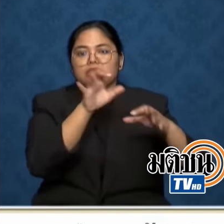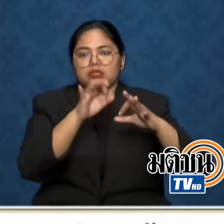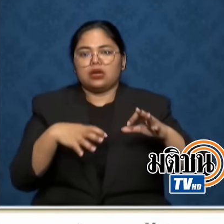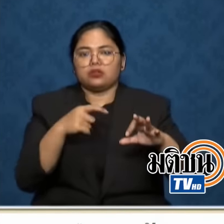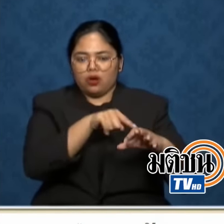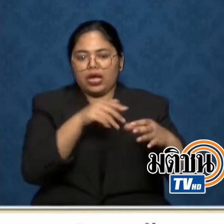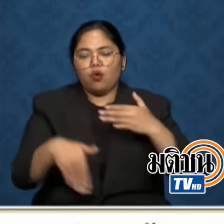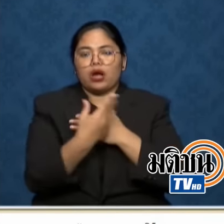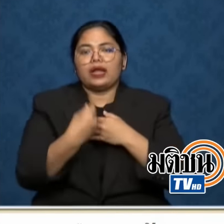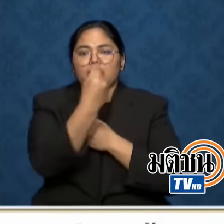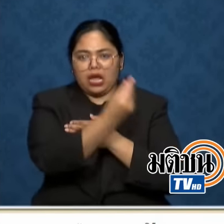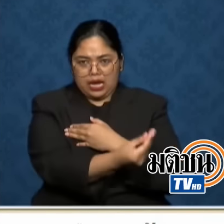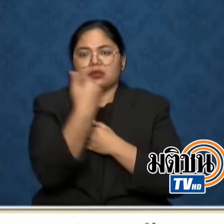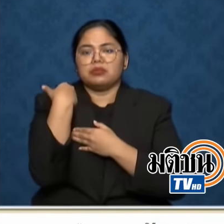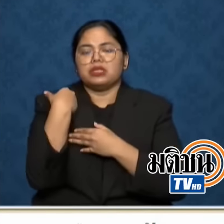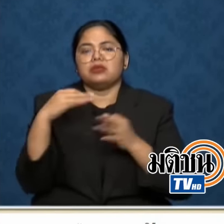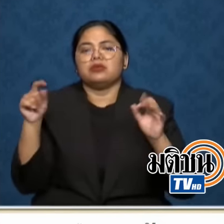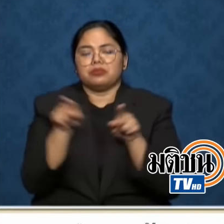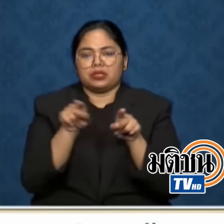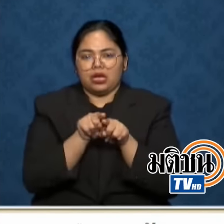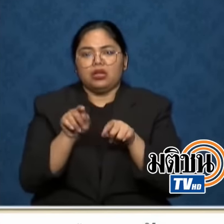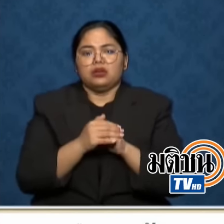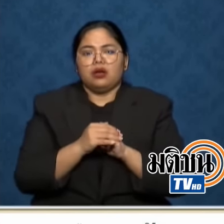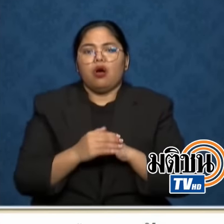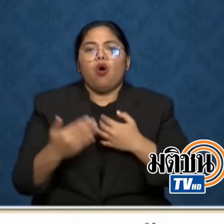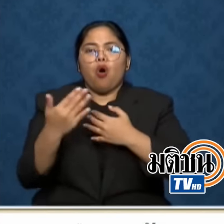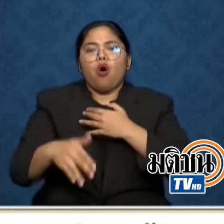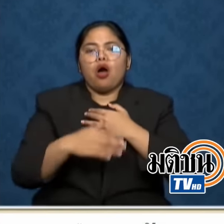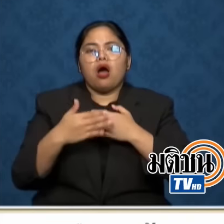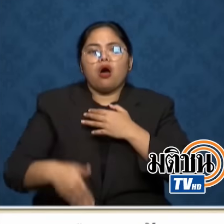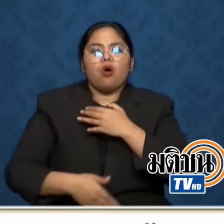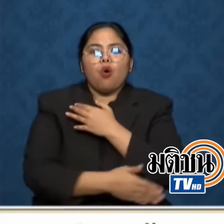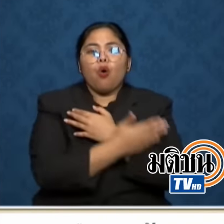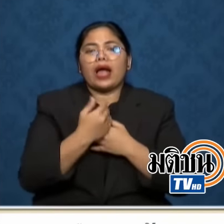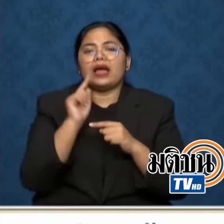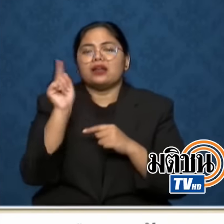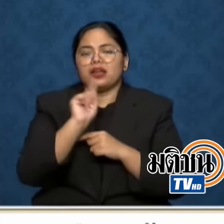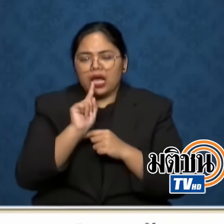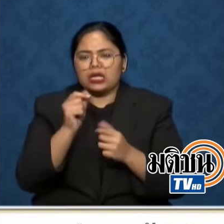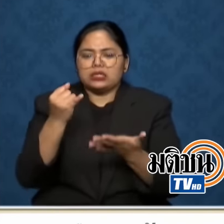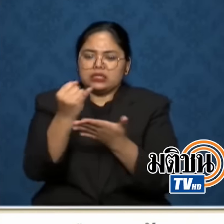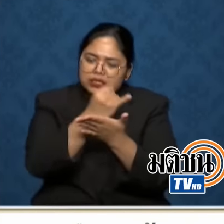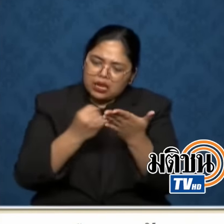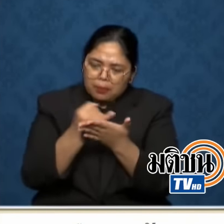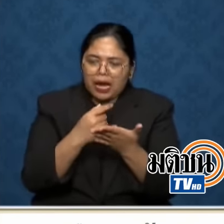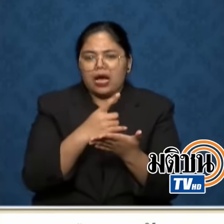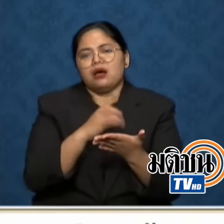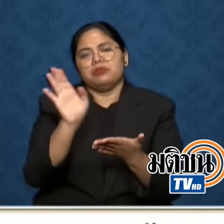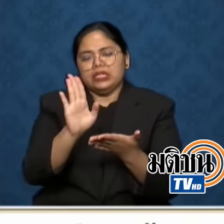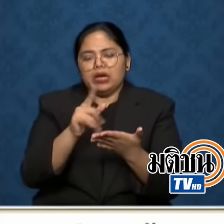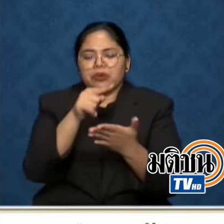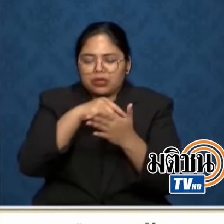าเขาไปแมทชิ่งอย่างเดียวครับโอกาสมันคือการที่เขาได้ทำงานศิลปะทำงานตามความฝันที่เขาอยากได้ให้นาน